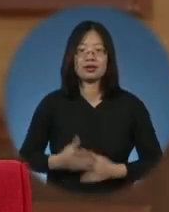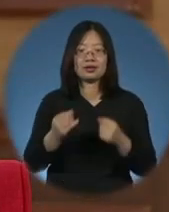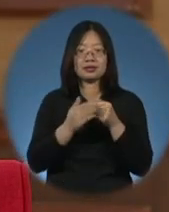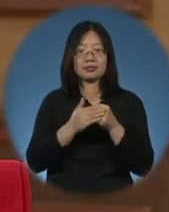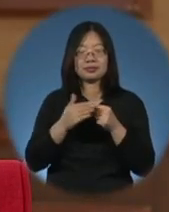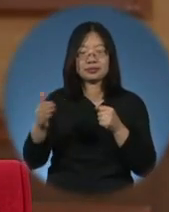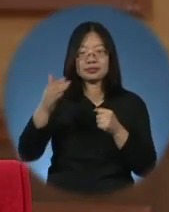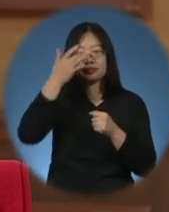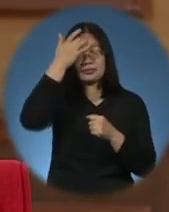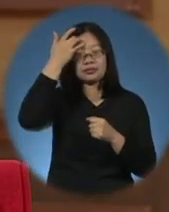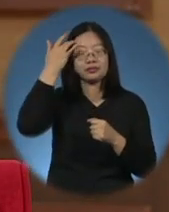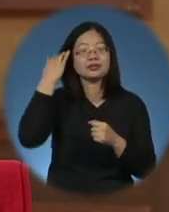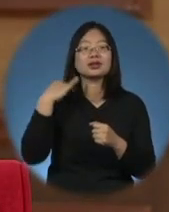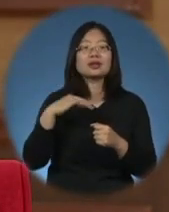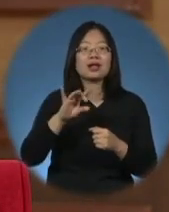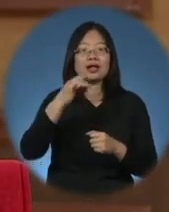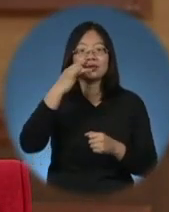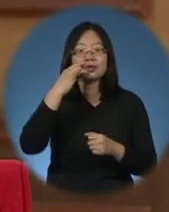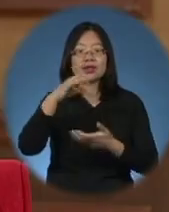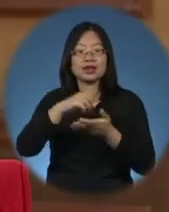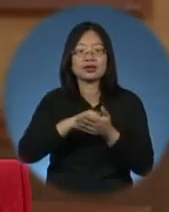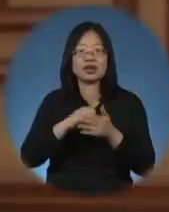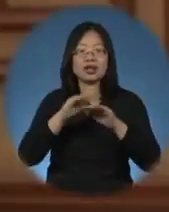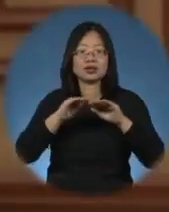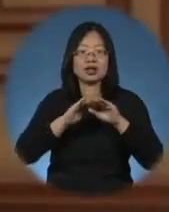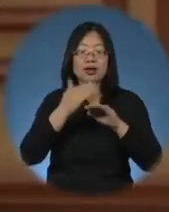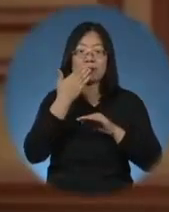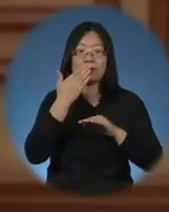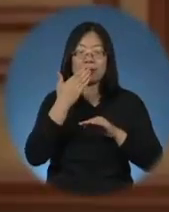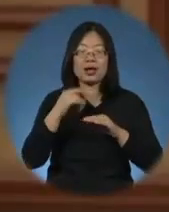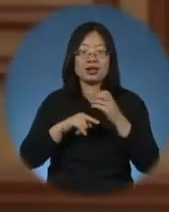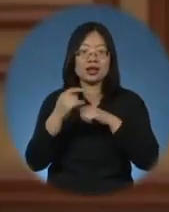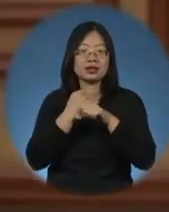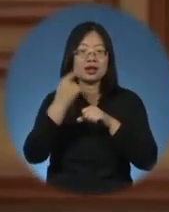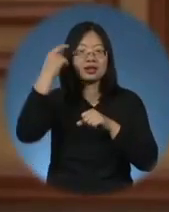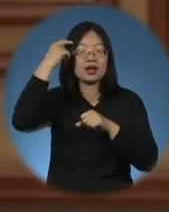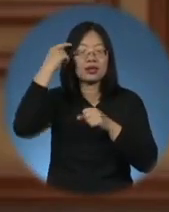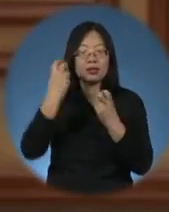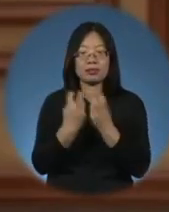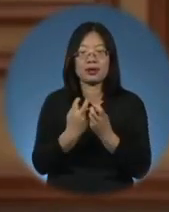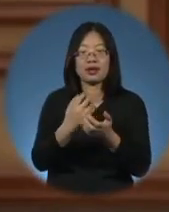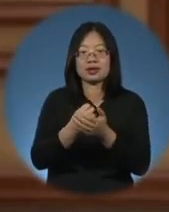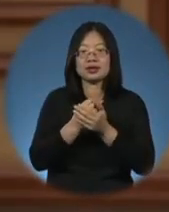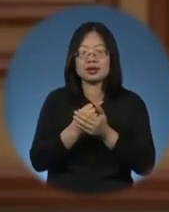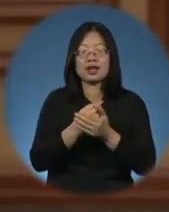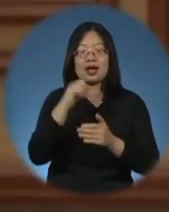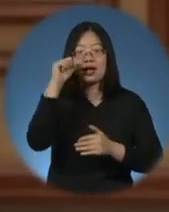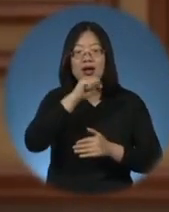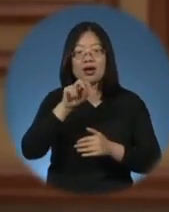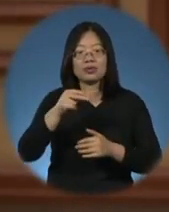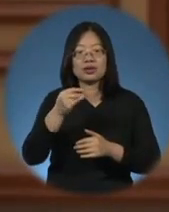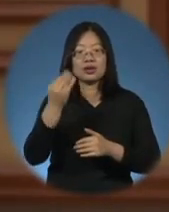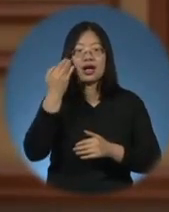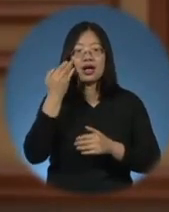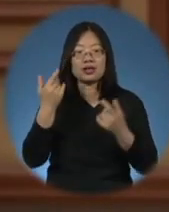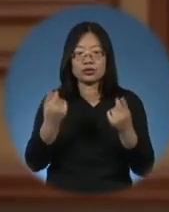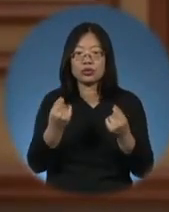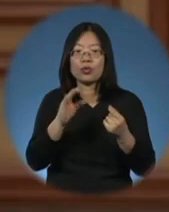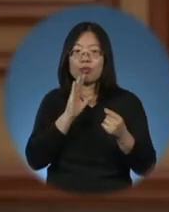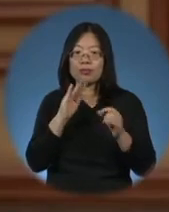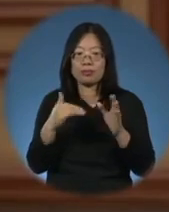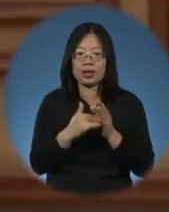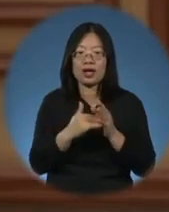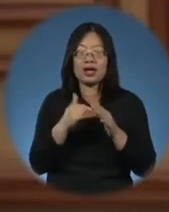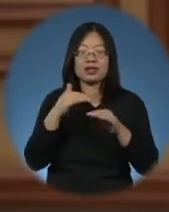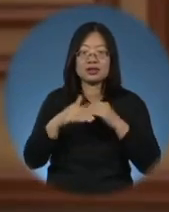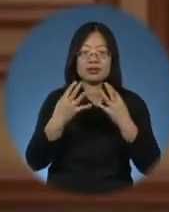그래서 하나하나 궁금증을 갖고 그걸 해결해내는 과학적 사고방식이 아, 물리학도 이런 걸 하는구나